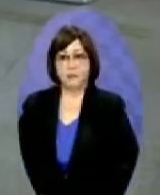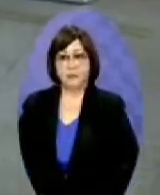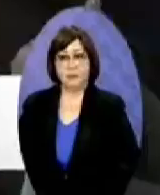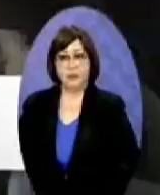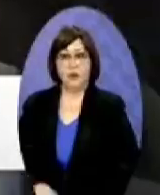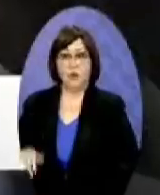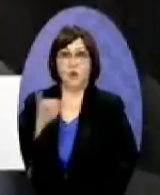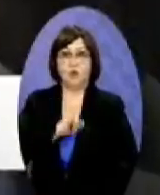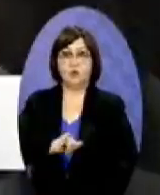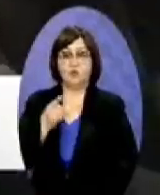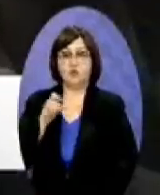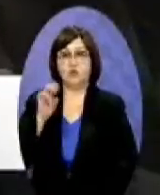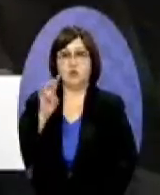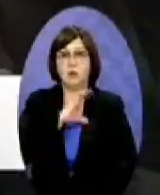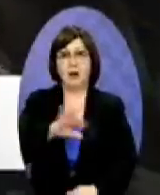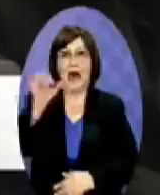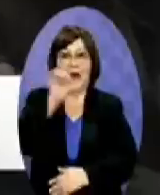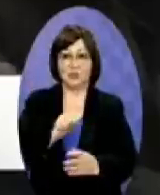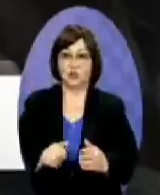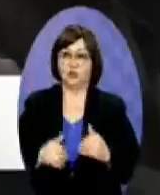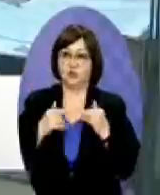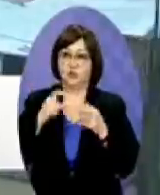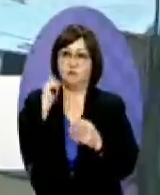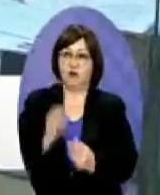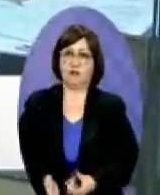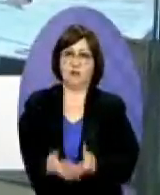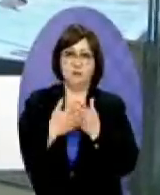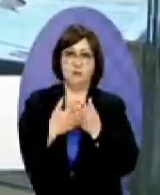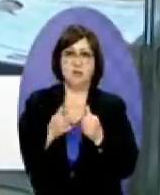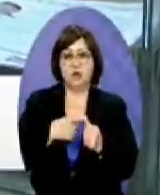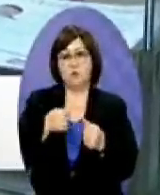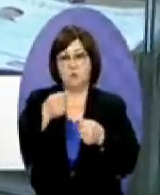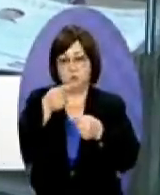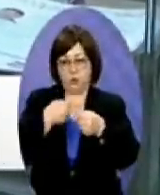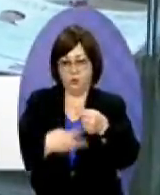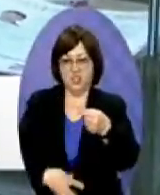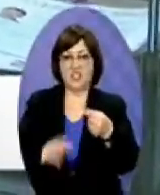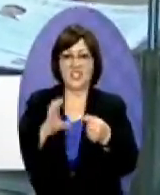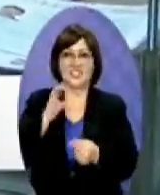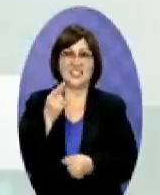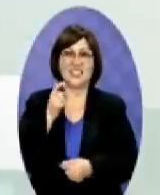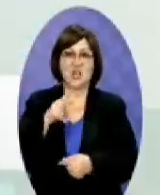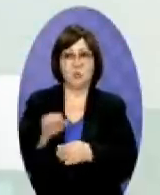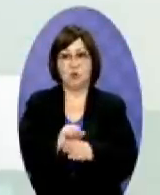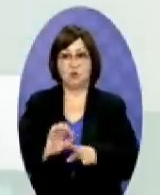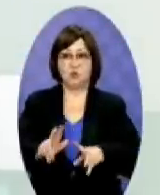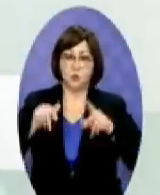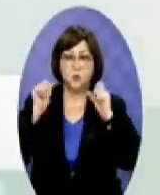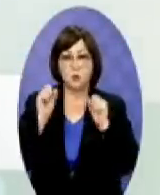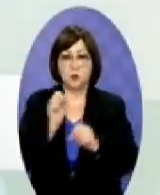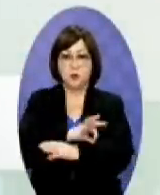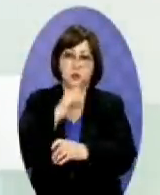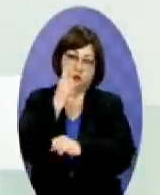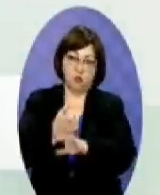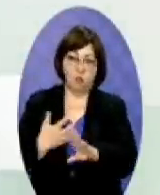Улсын бүртгэлийн ерөнхий газар Азийн хөгжлийн банкны дэмжлэгтэйгээр бүртгэлийн системийг боловсруулах төслийг өнгөрсөн жилээр хэрэгжүүлсэн. Төслийн үрээн